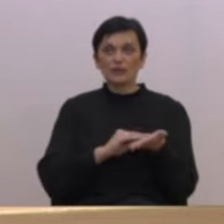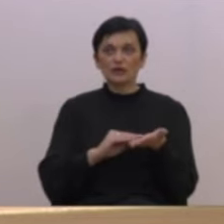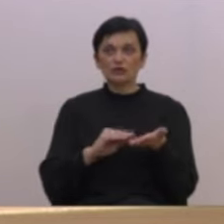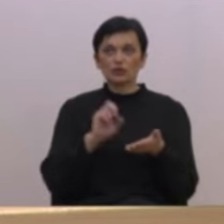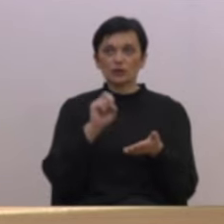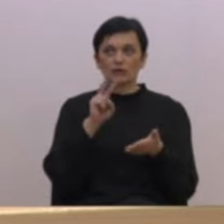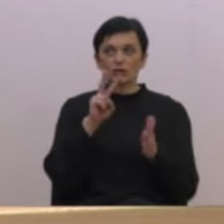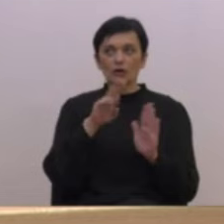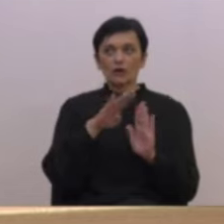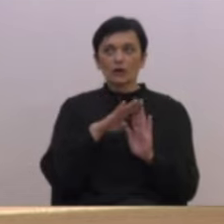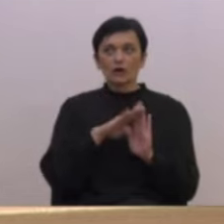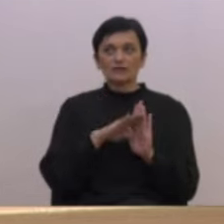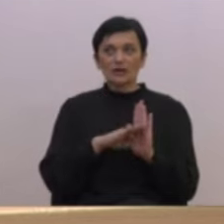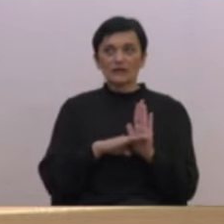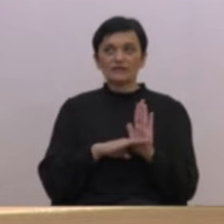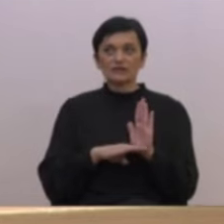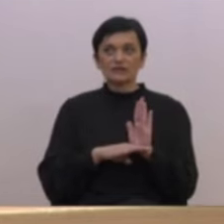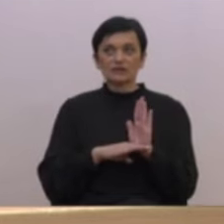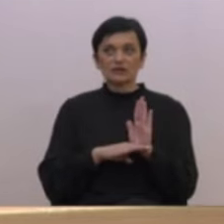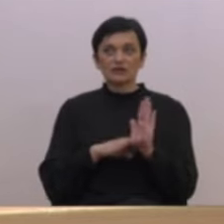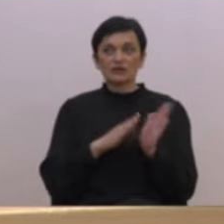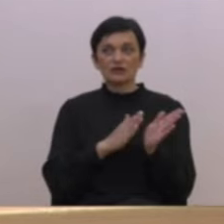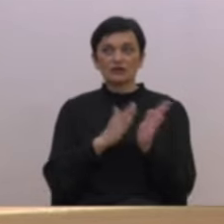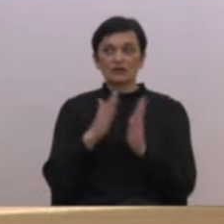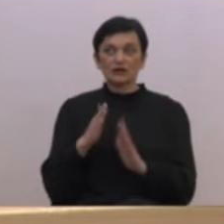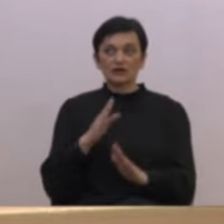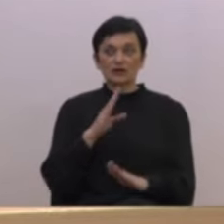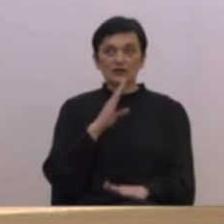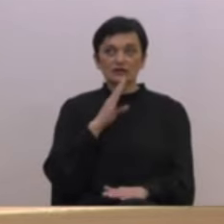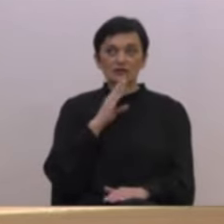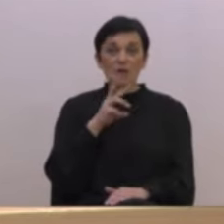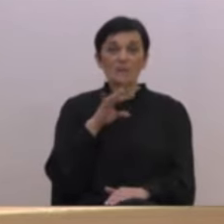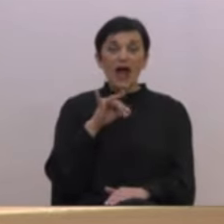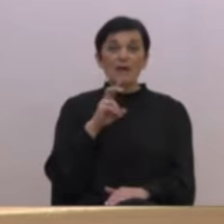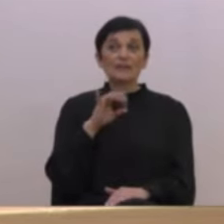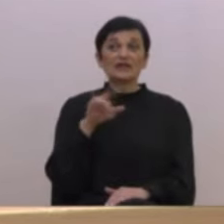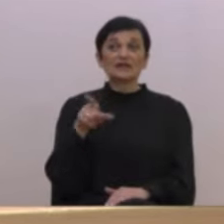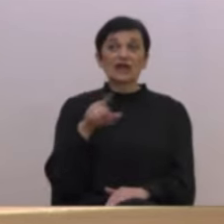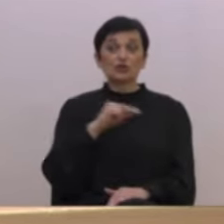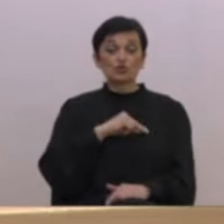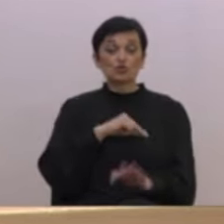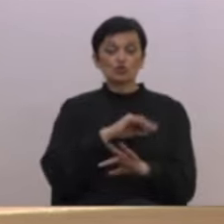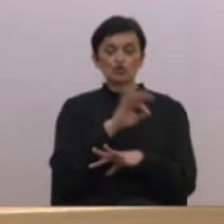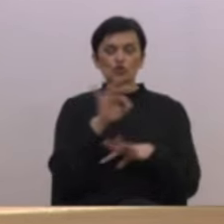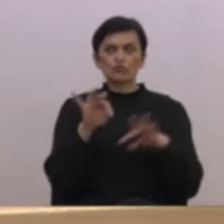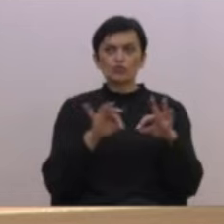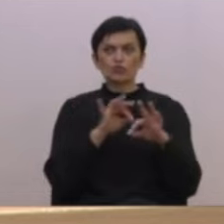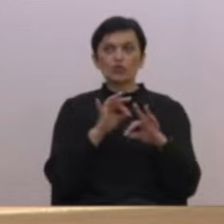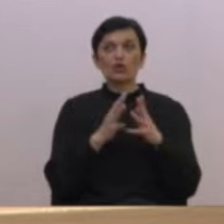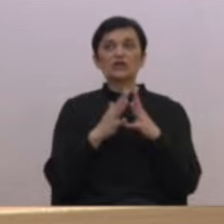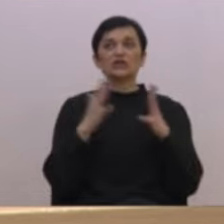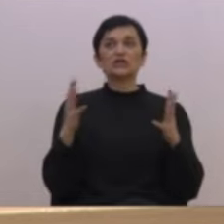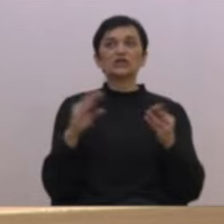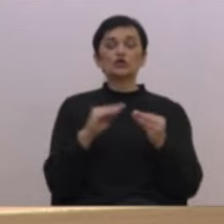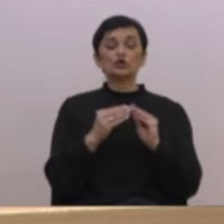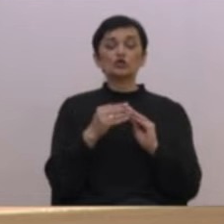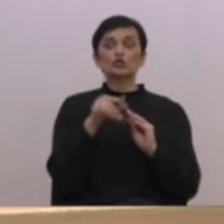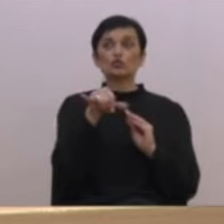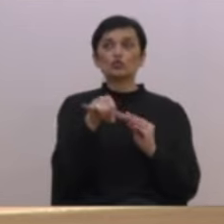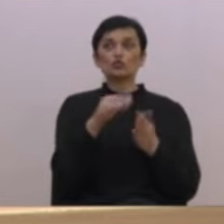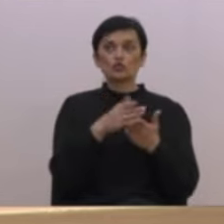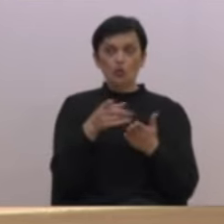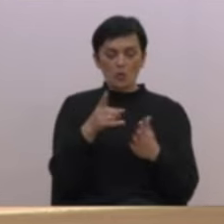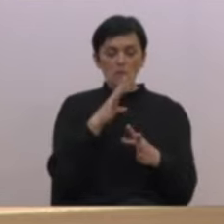12 პუნქტიდან. გადავიდეთ, ქალბატონი მაია ბითაძე მუშაობს იმ პროექტზე, რომელსაც ძალიან დიდი პრობლემები აქვს, მაგრამ მან